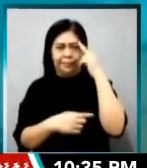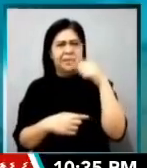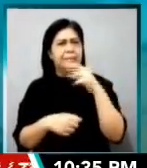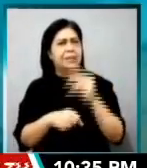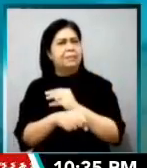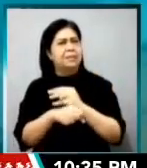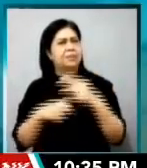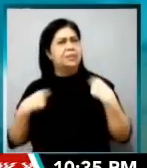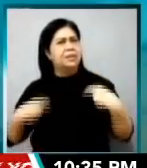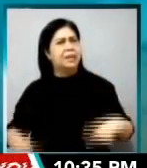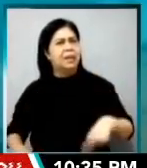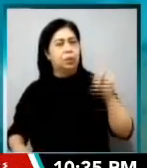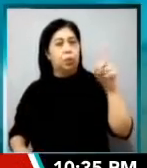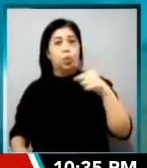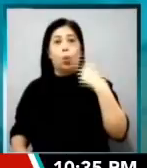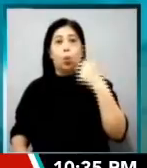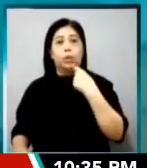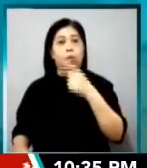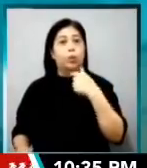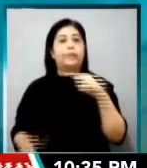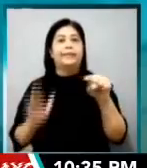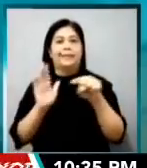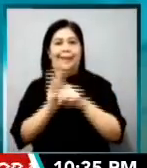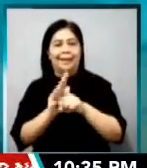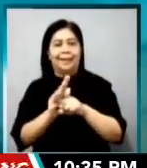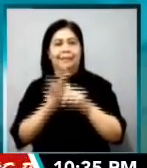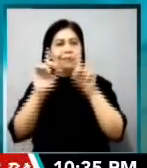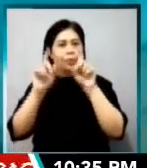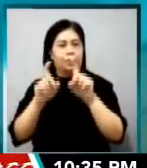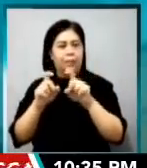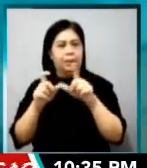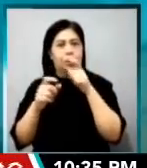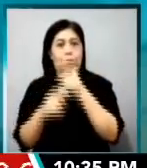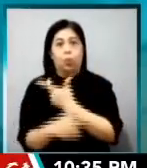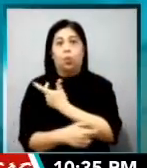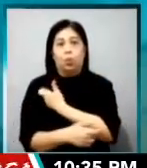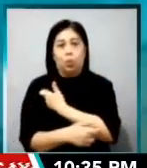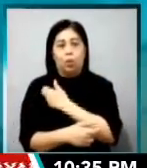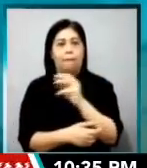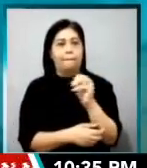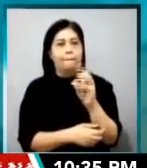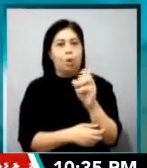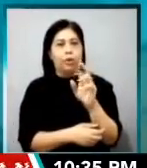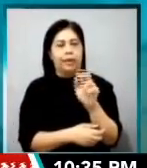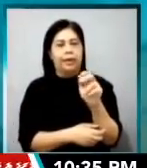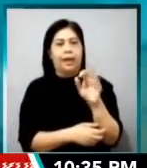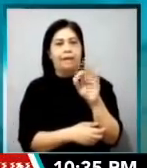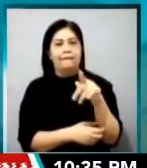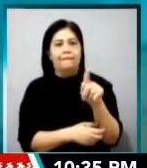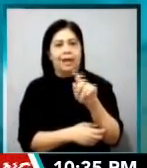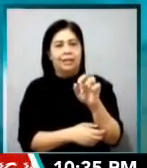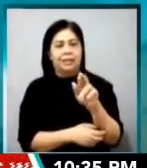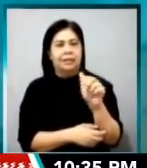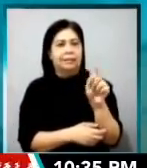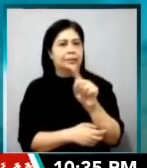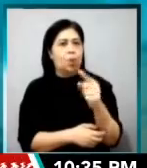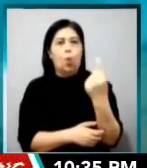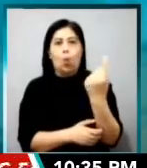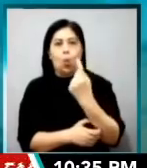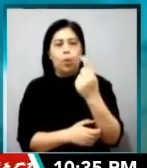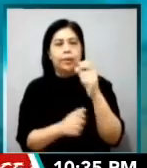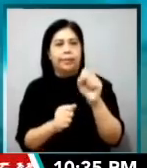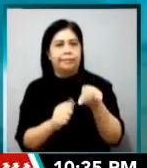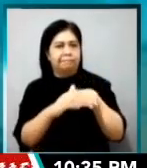tanging mga nagnegatibo sa COVID test na nabakunahan ng Moderna, Pfizer at AstraZeneca lamang ang makakapasok.